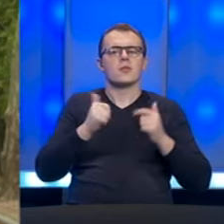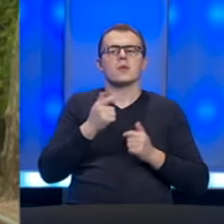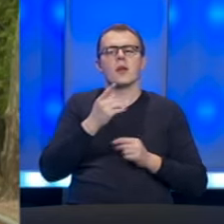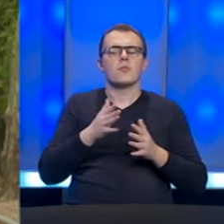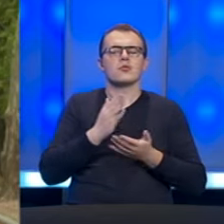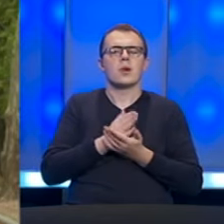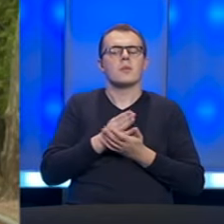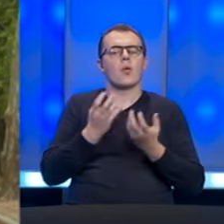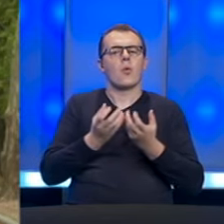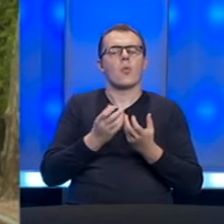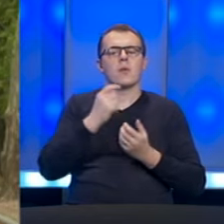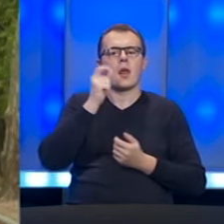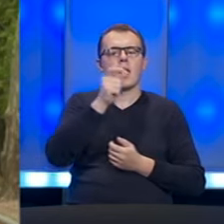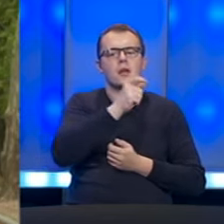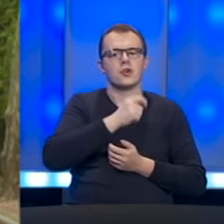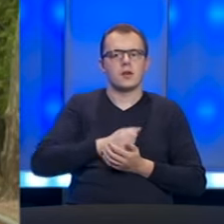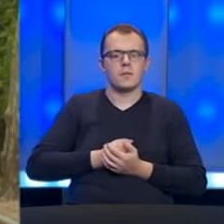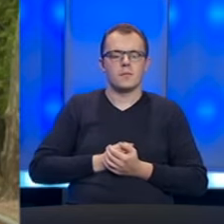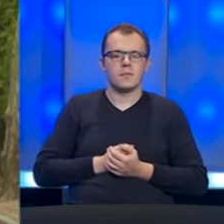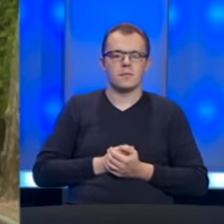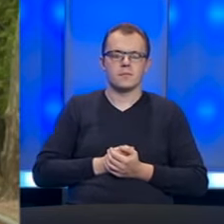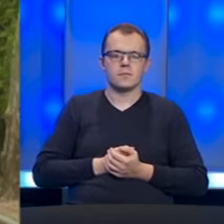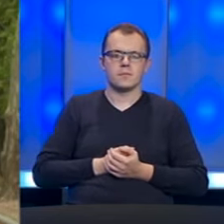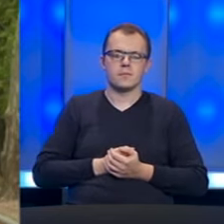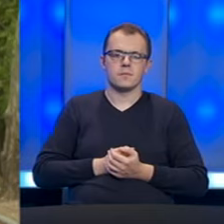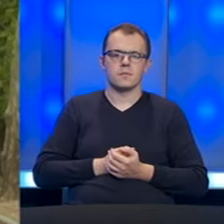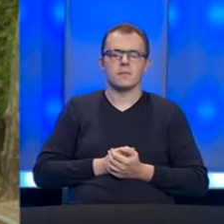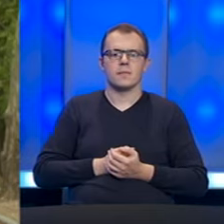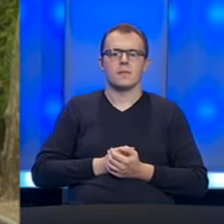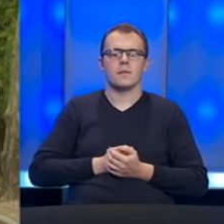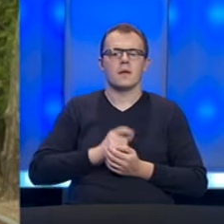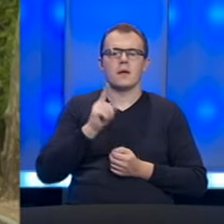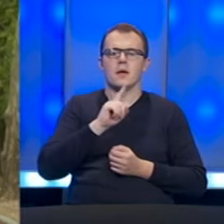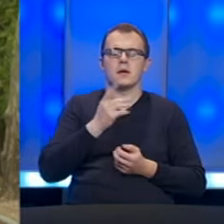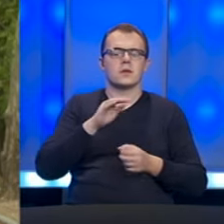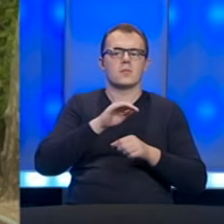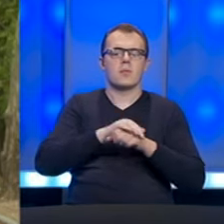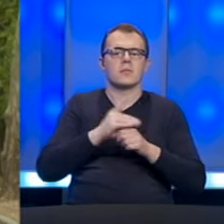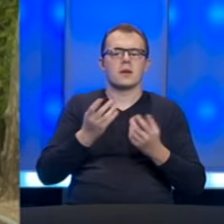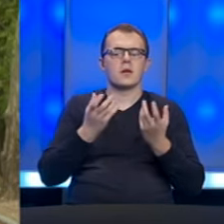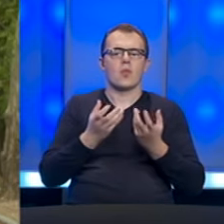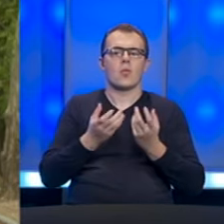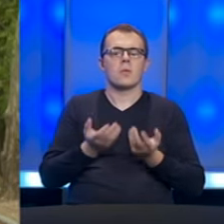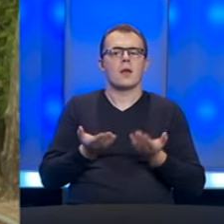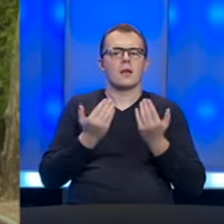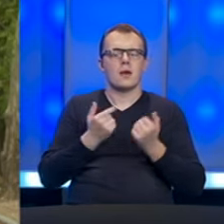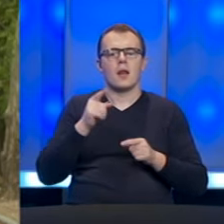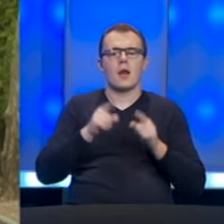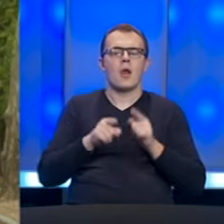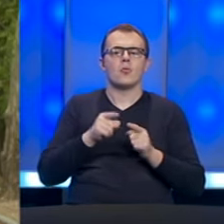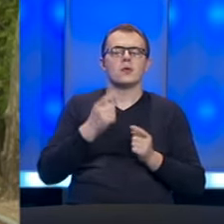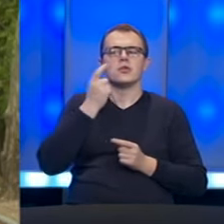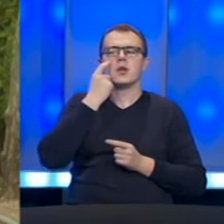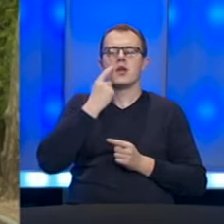možda bilo okupljanja građana? Pa nismo primijetili okupljanja građana, dakle na određeni